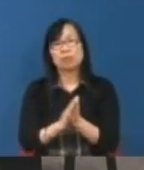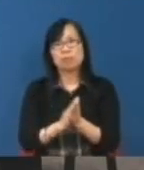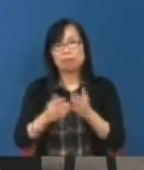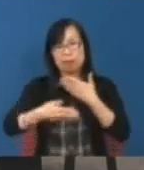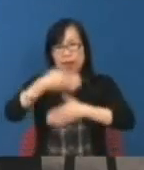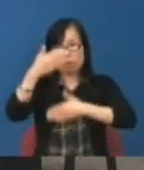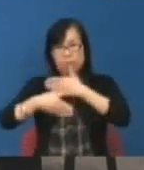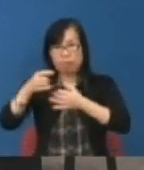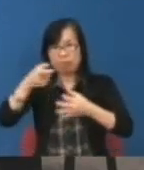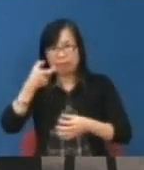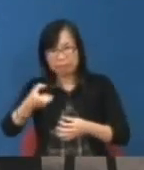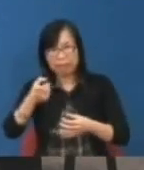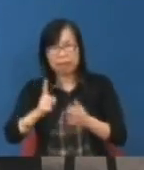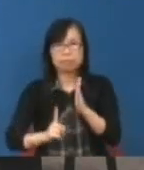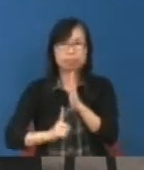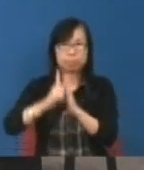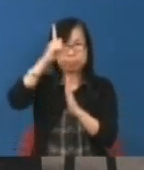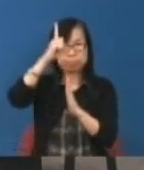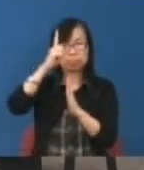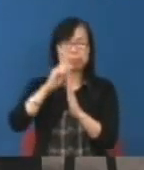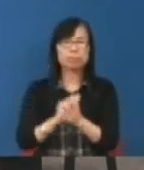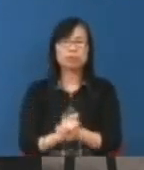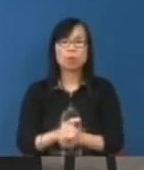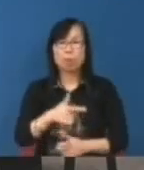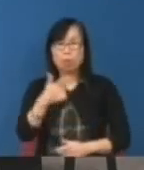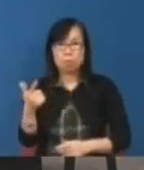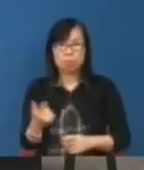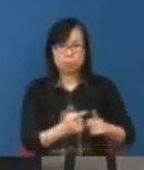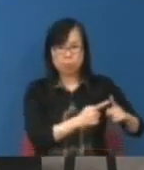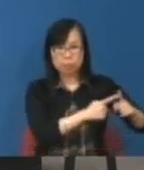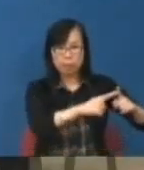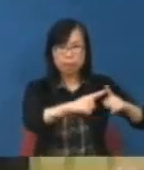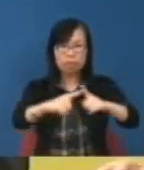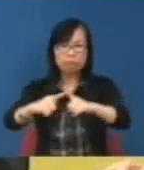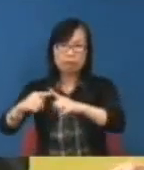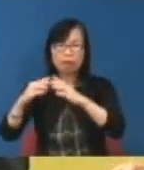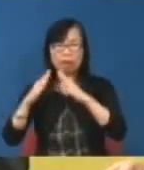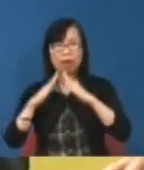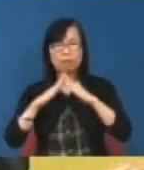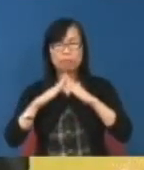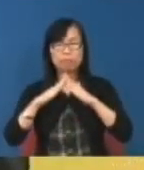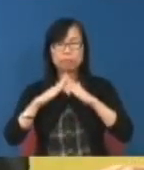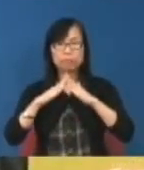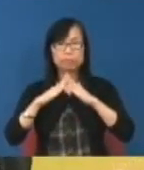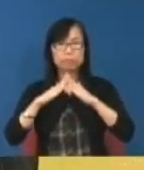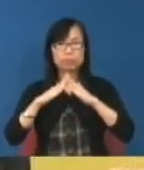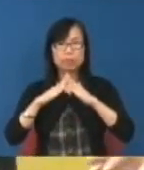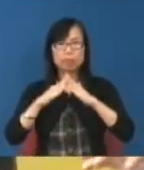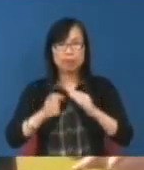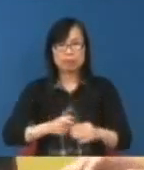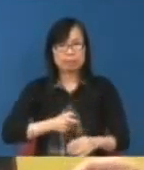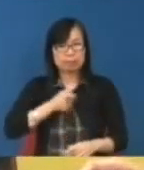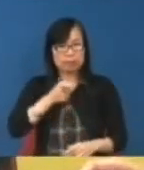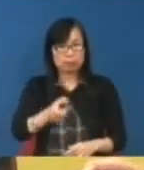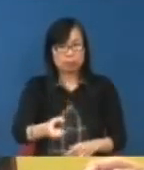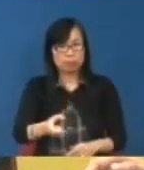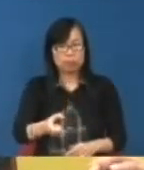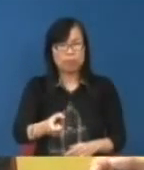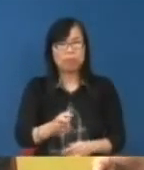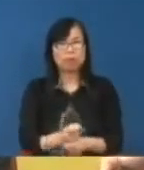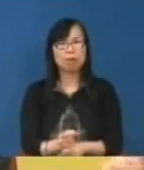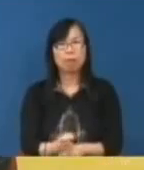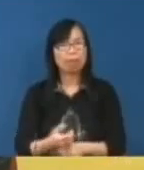誒，即係好多嘅市民喺住，即係呢個住屋嘅支出上面咧，係百上